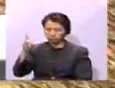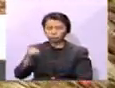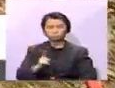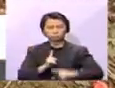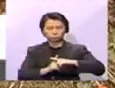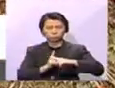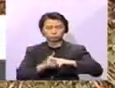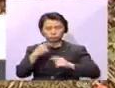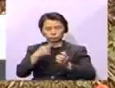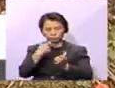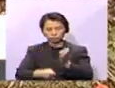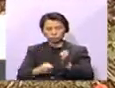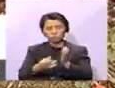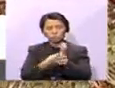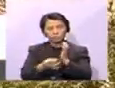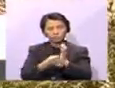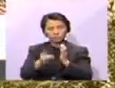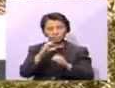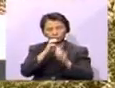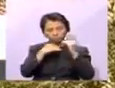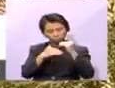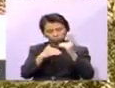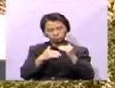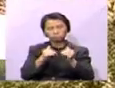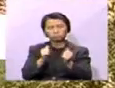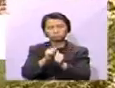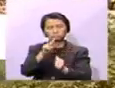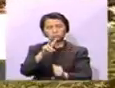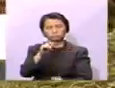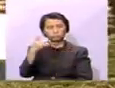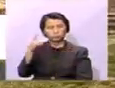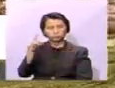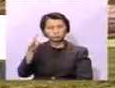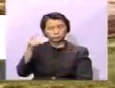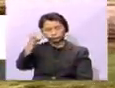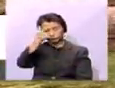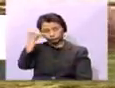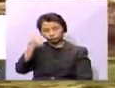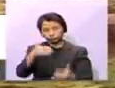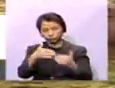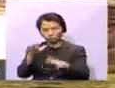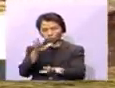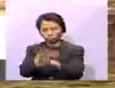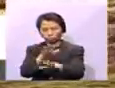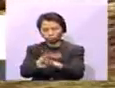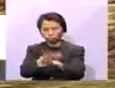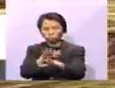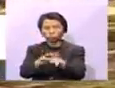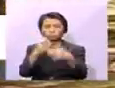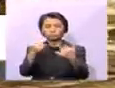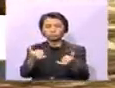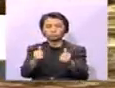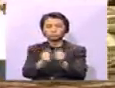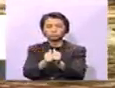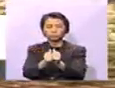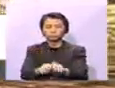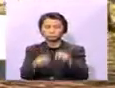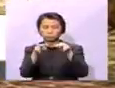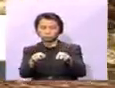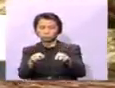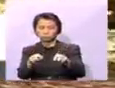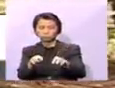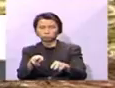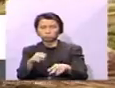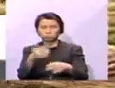positif bagi harga minyak sawit dilihat terhad pada 2018 ini susulan lambakan bekalan ketika ini yang menyaksikan